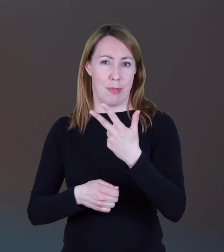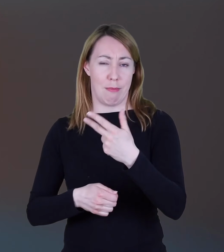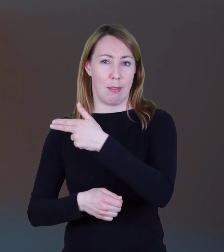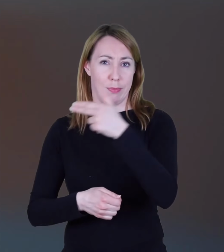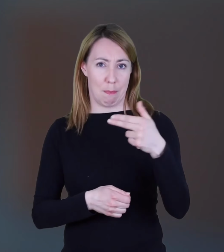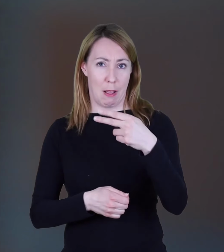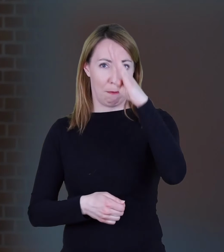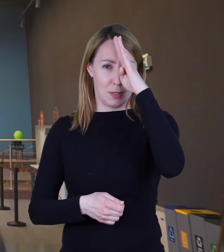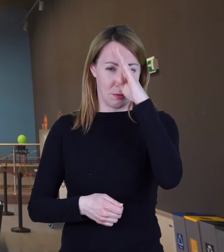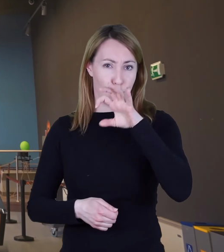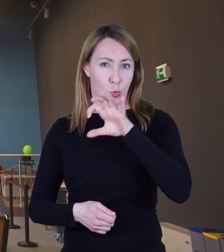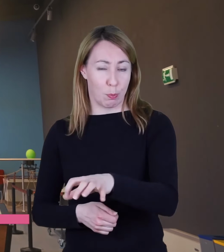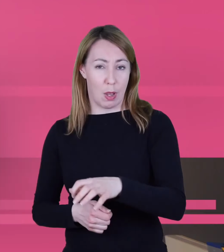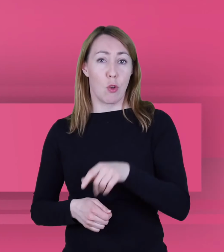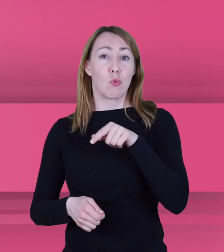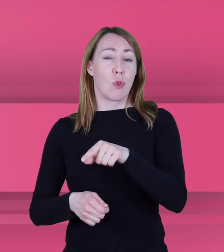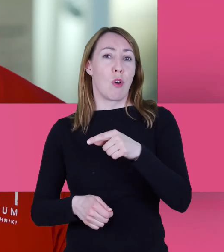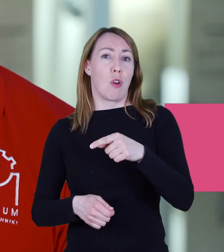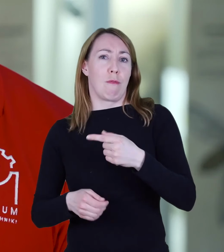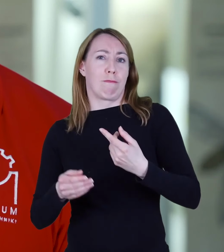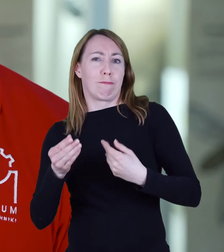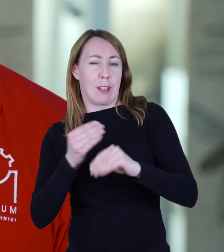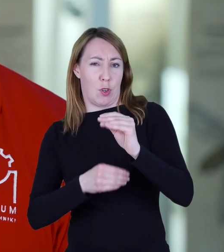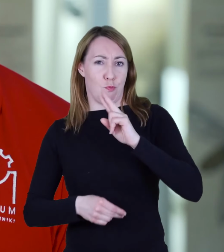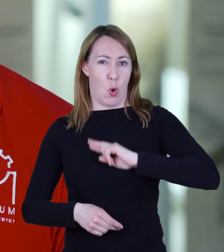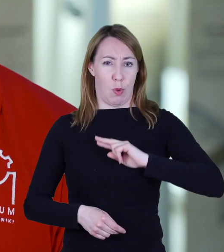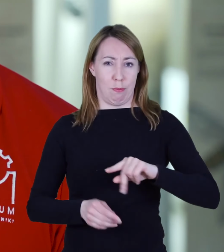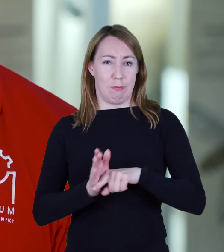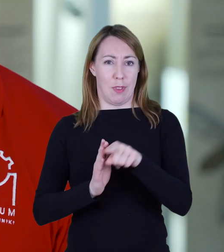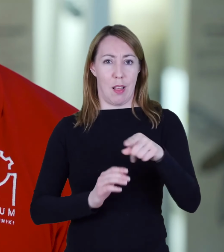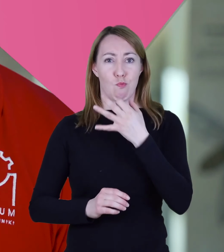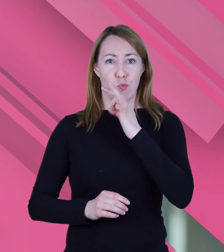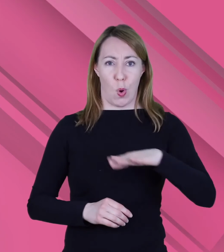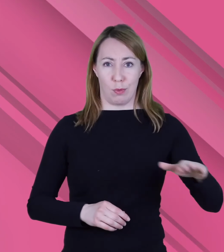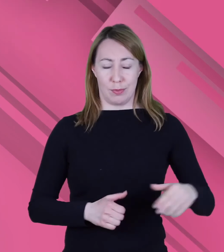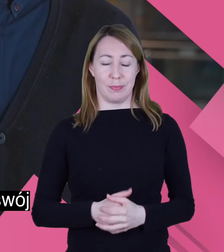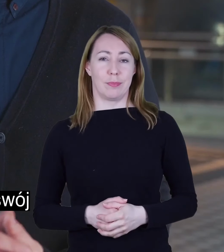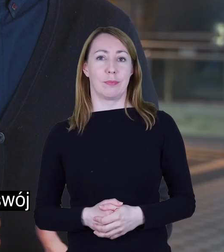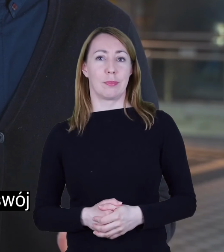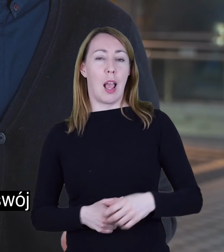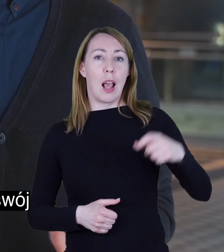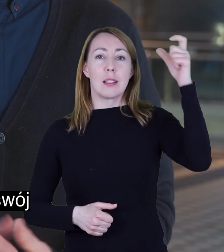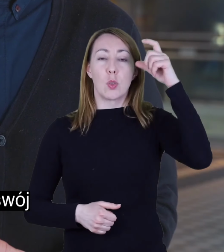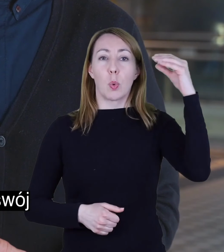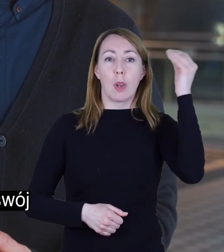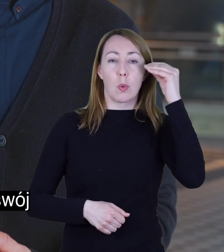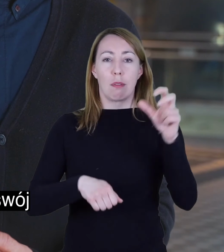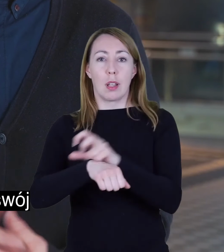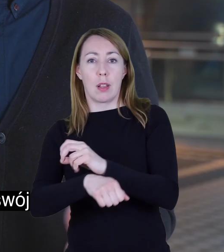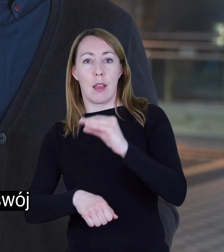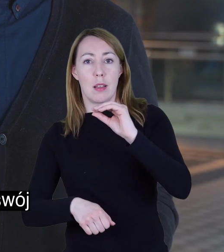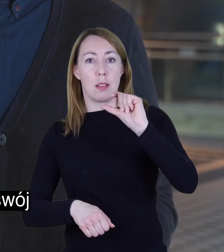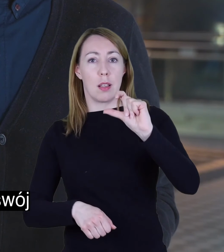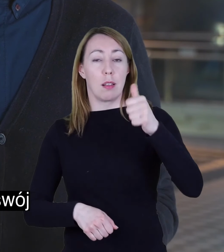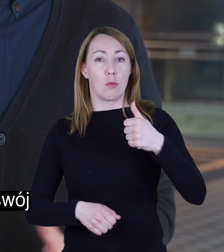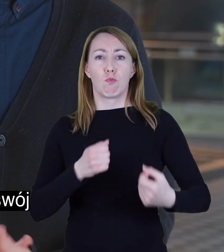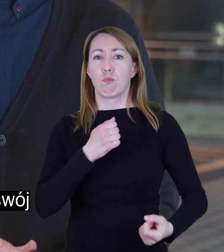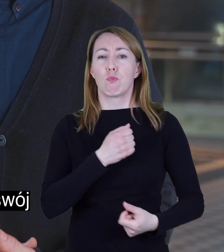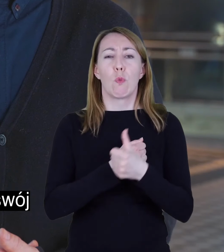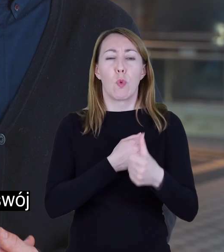dotyczą dziedziny fizyki i które się cieszą największą popularnością wśród najmłodszych. Centrum Nauki i Techniki EC1 ze względu na